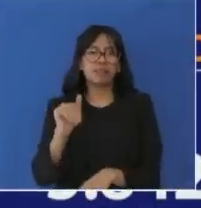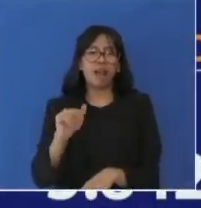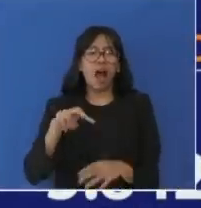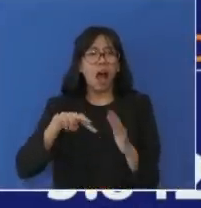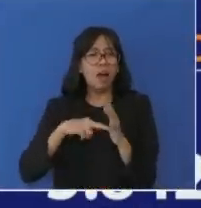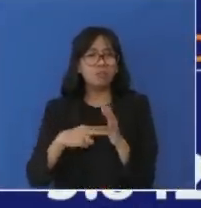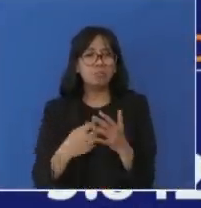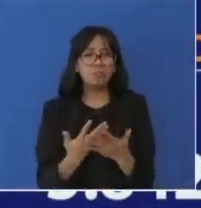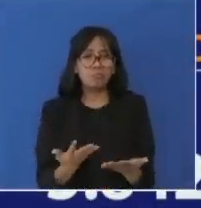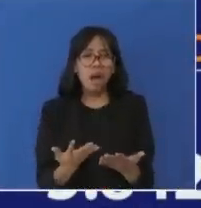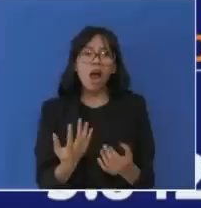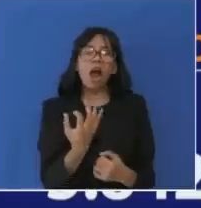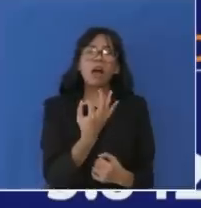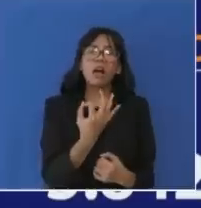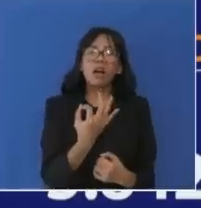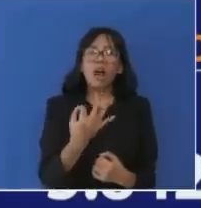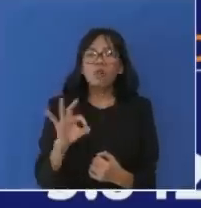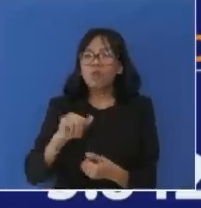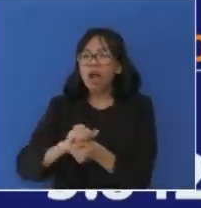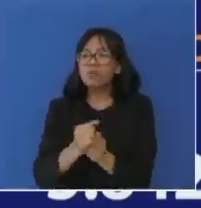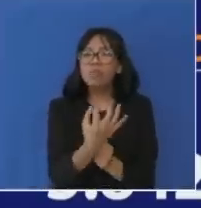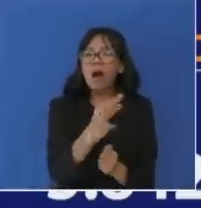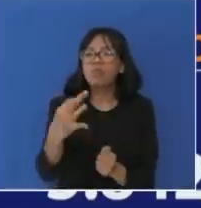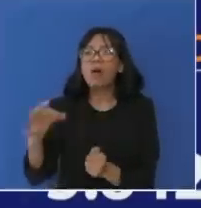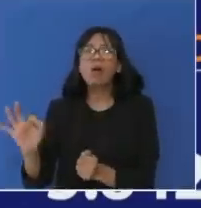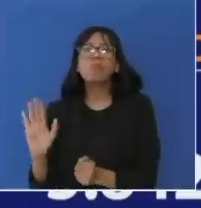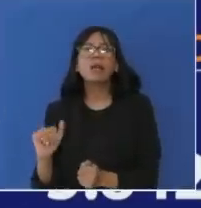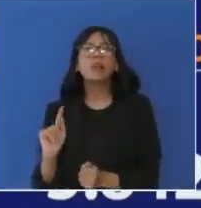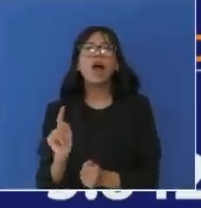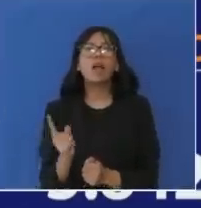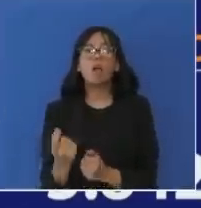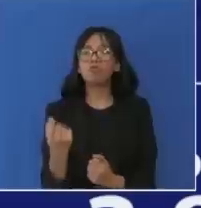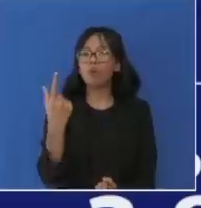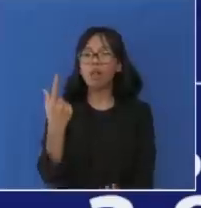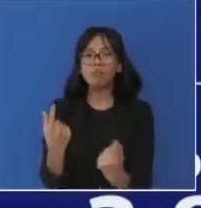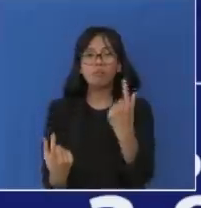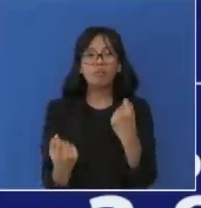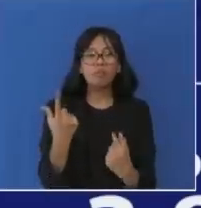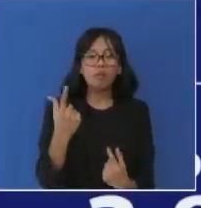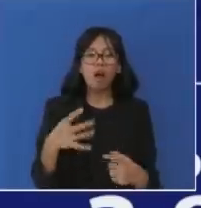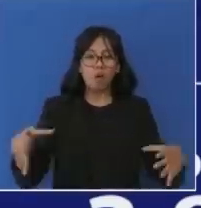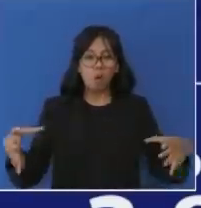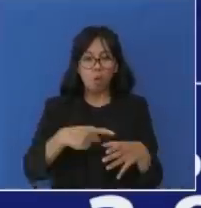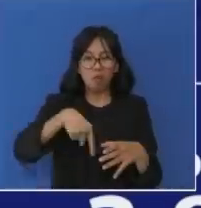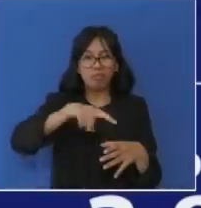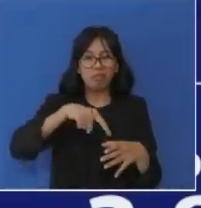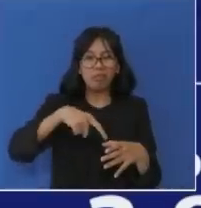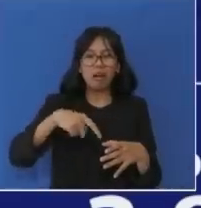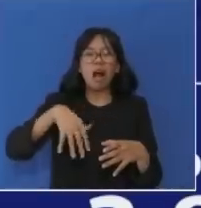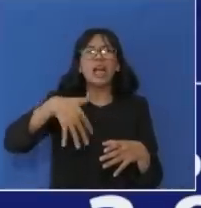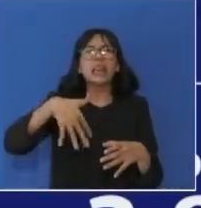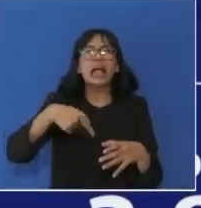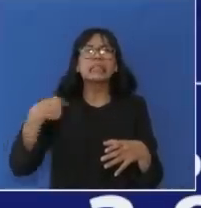artinya masih ada kasus positif yang berada ditengah-tengah masyarakat masih ada kelompok masyarakat yang